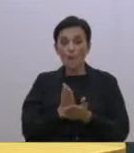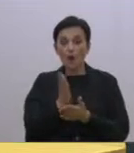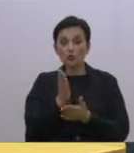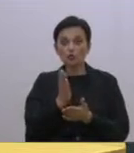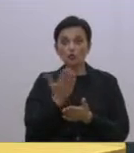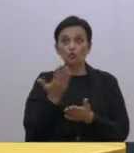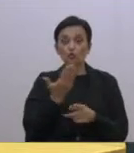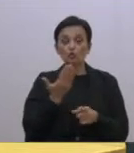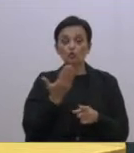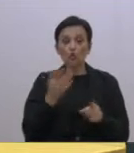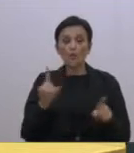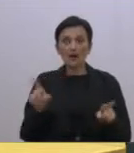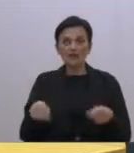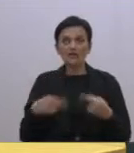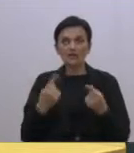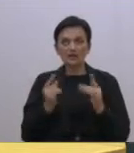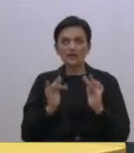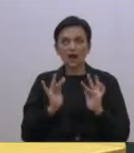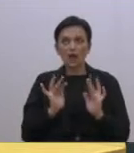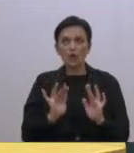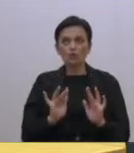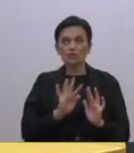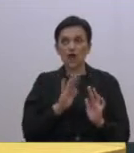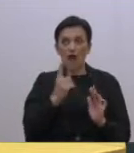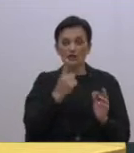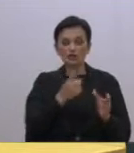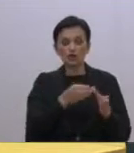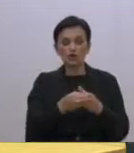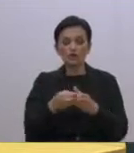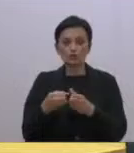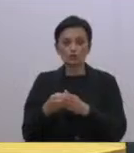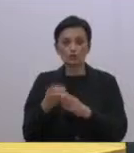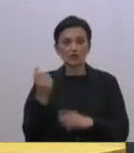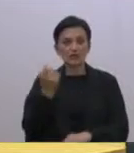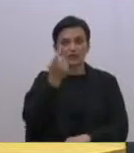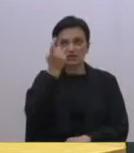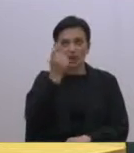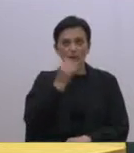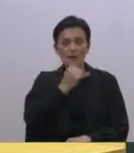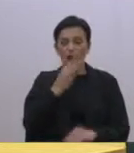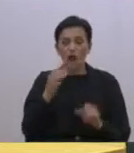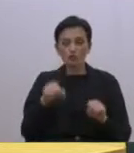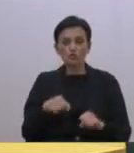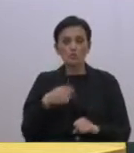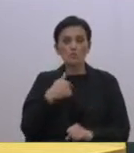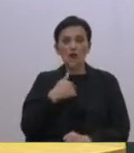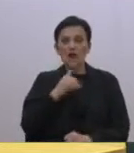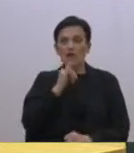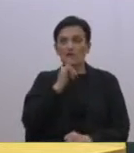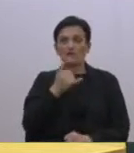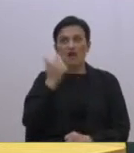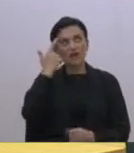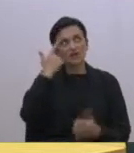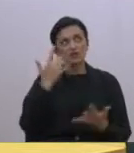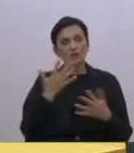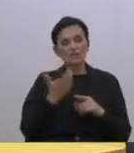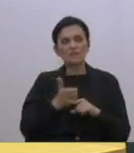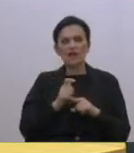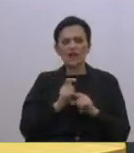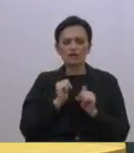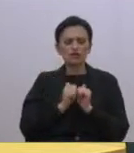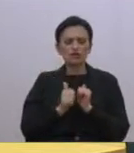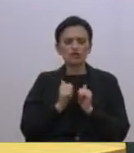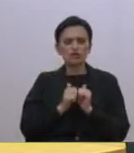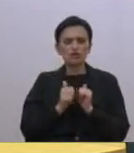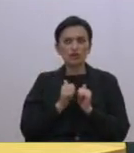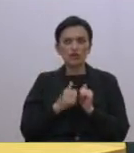რომლის განხორციელება არც ერთ ჯგუფს დამოუკიდებლად არ შეუძლია. მე ვერ წარმომიდგენია, აი მაგალითად ძალიან ხშირად, როდესაც